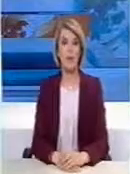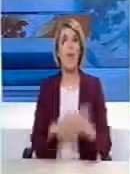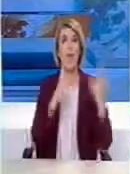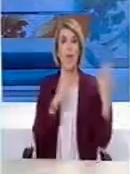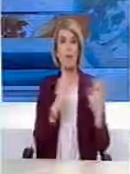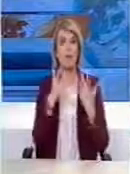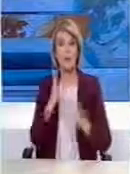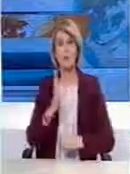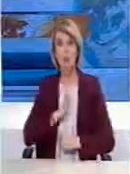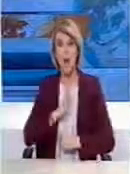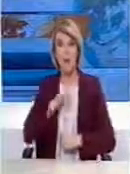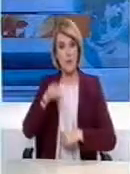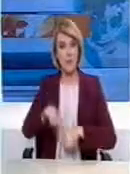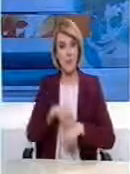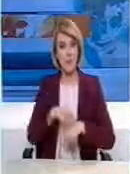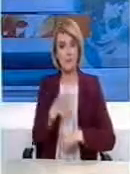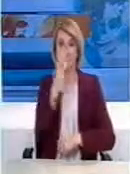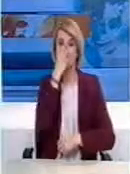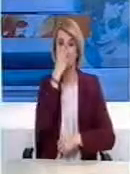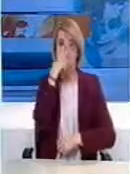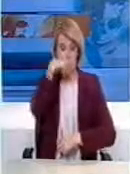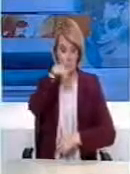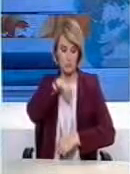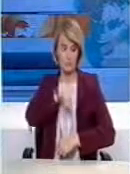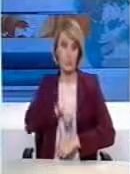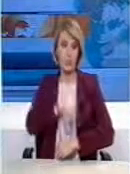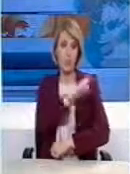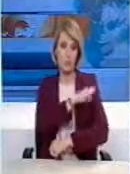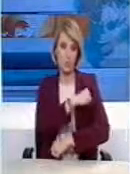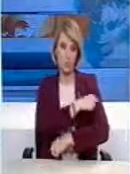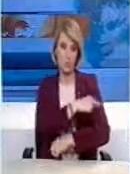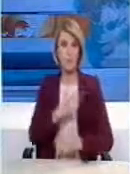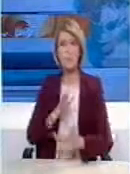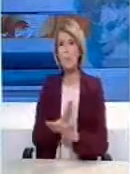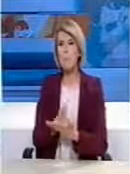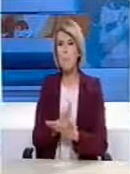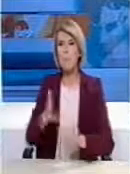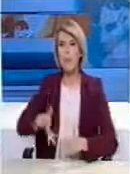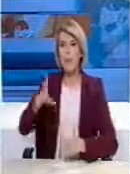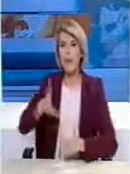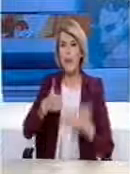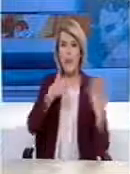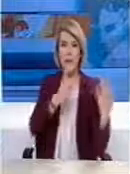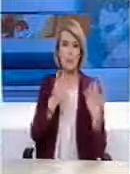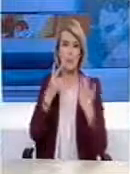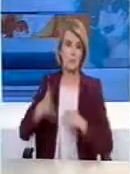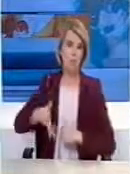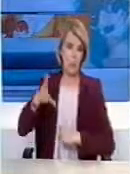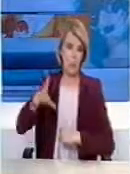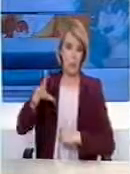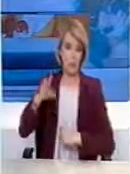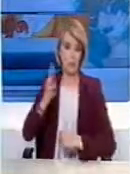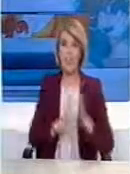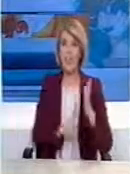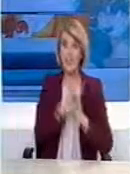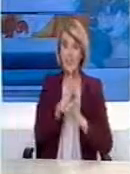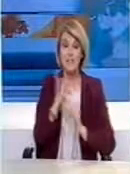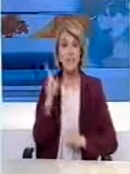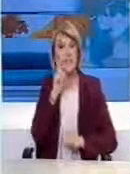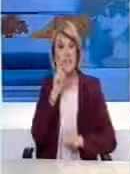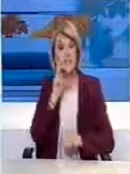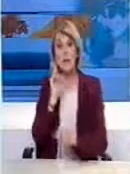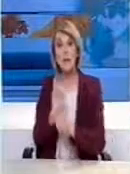77 συμπολίτες μας νοσηλεύονται διασωληνωμένοι. Η διάμεση ηλικία τους είναι 67 ετών, 14 είναι γυναίκες και